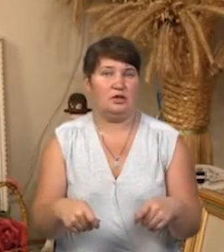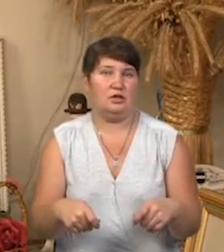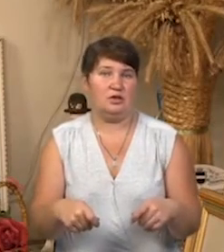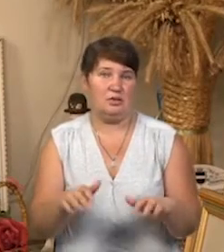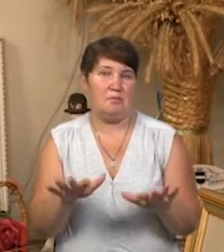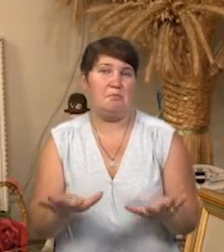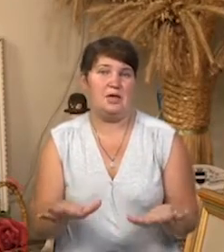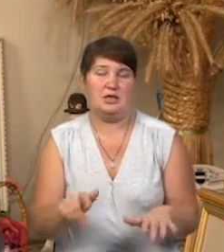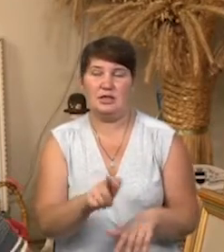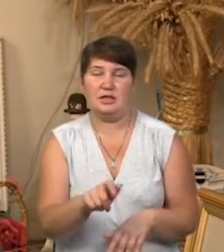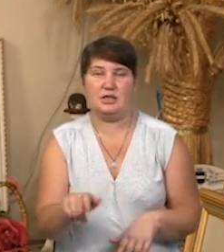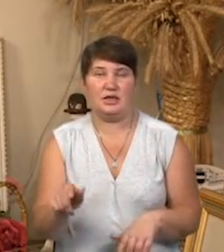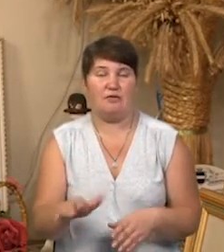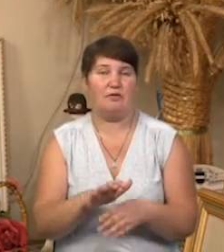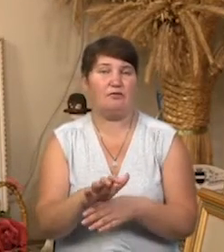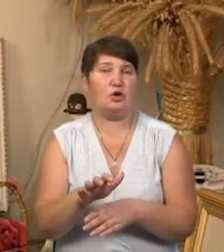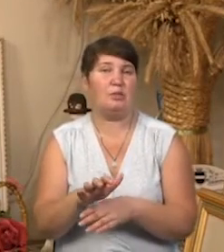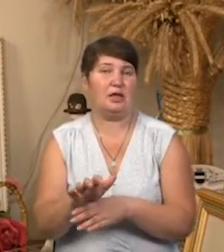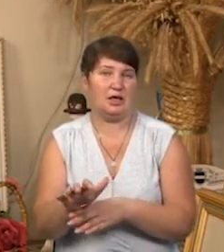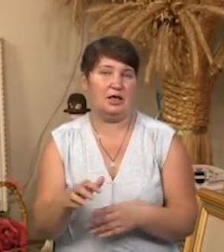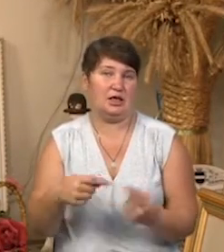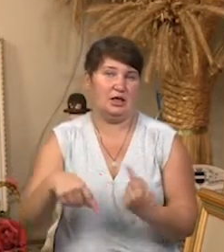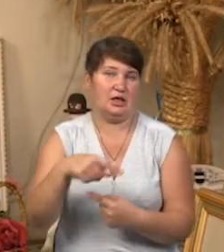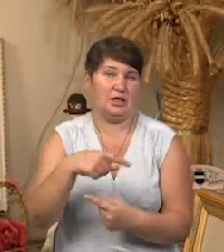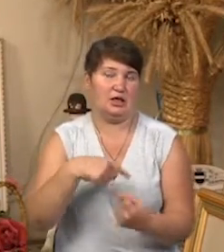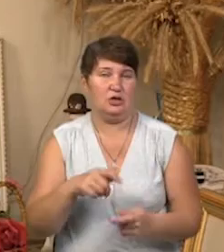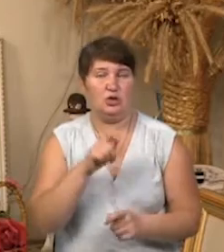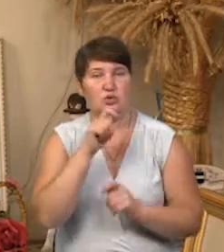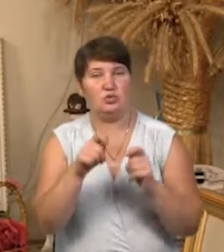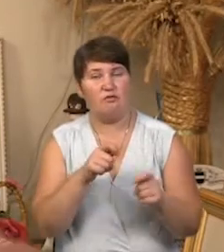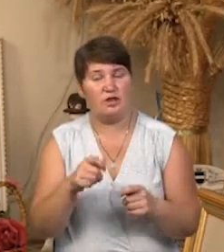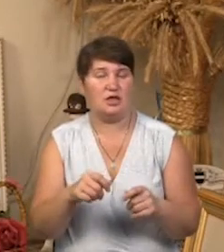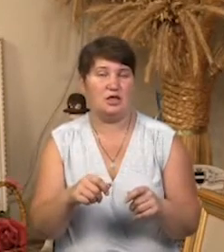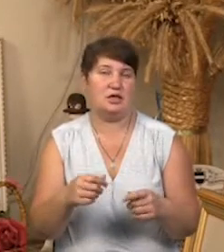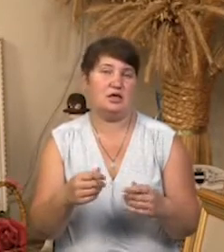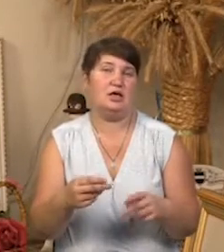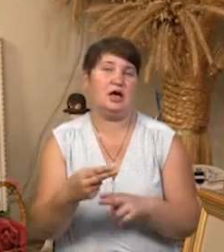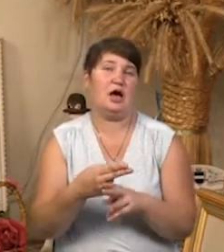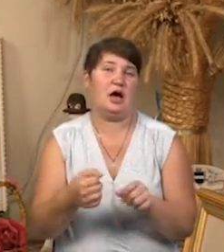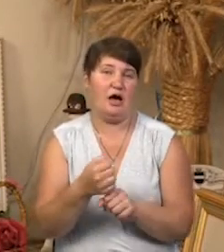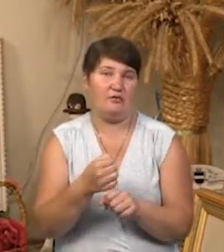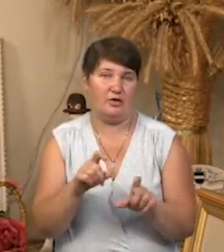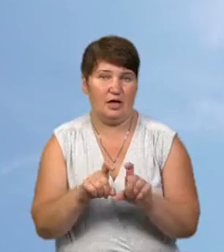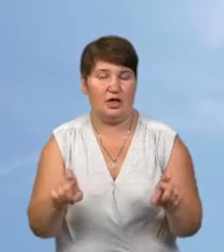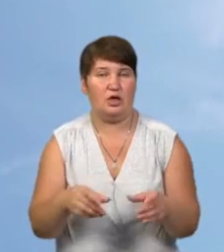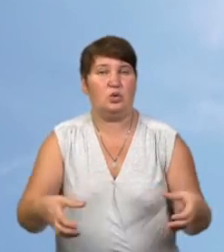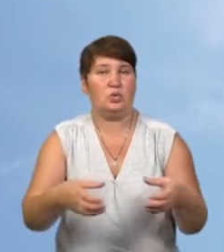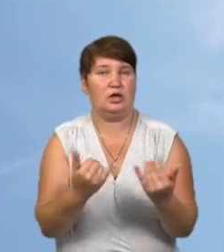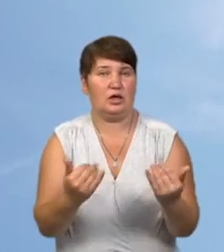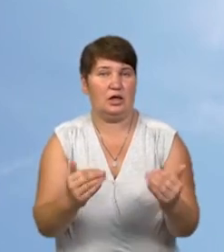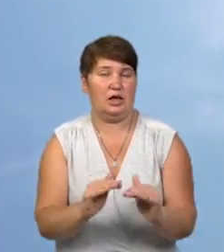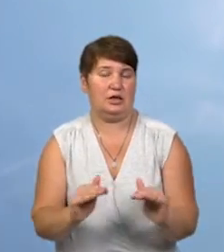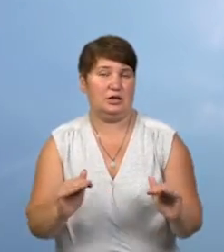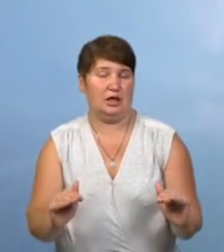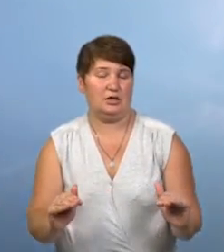місцеві виробники місці різної сувенірної продукції. Зрозуміло, що якесь кафе, і там і будуть так само і гуртки для дітей. Ірина